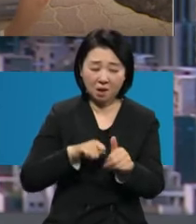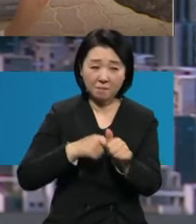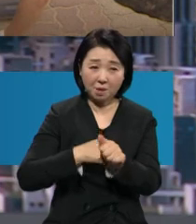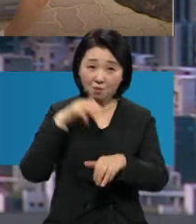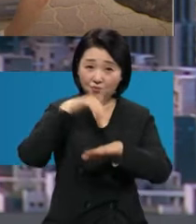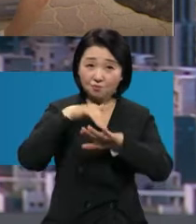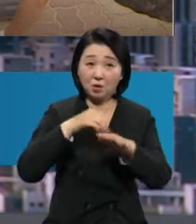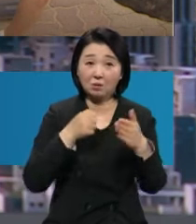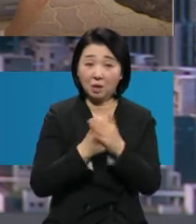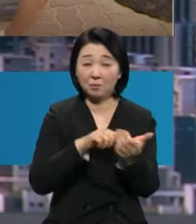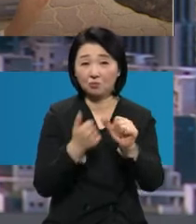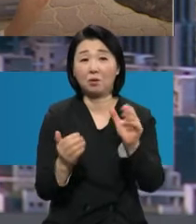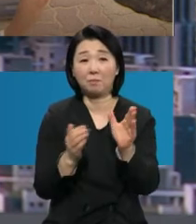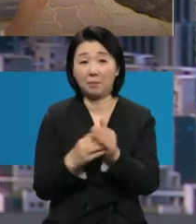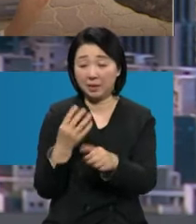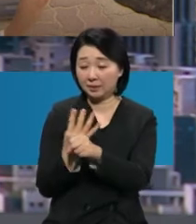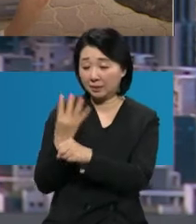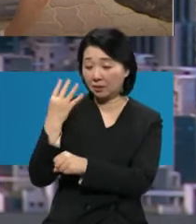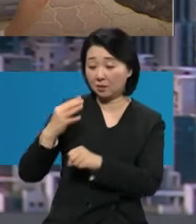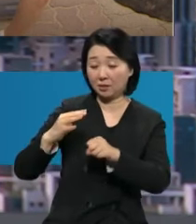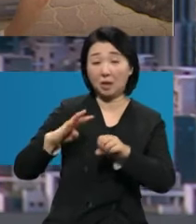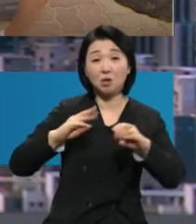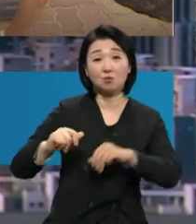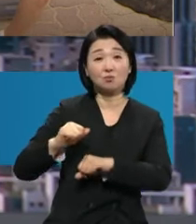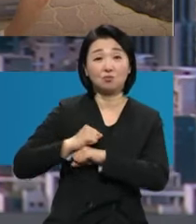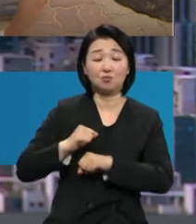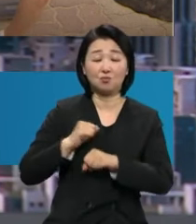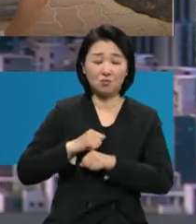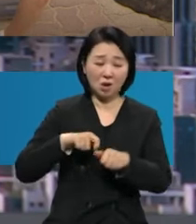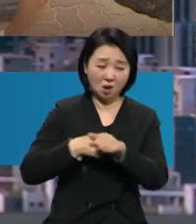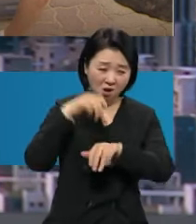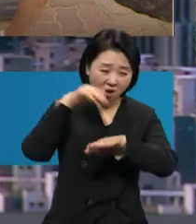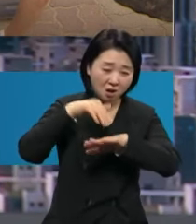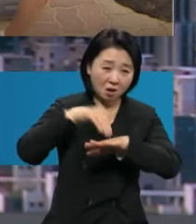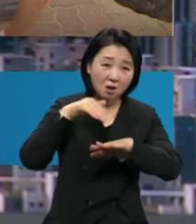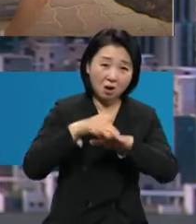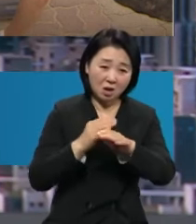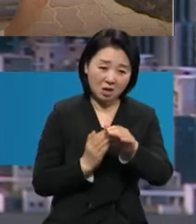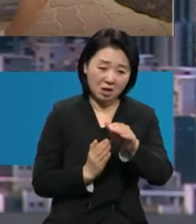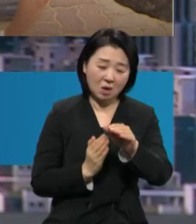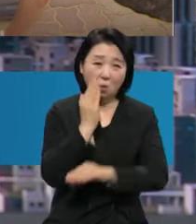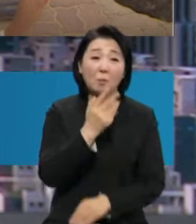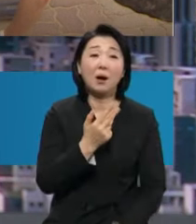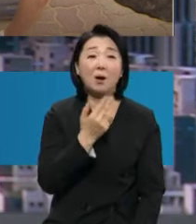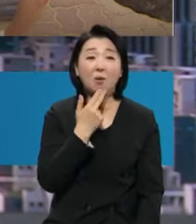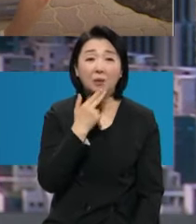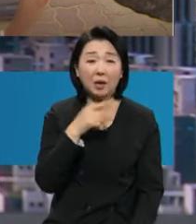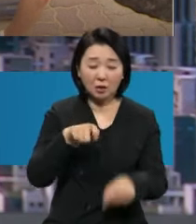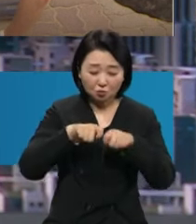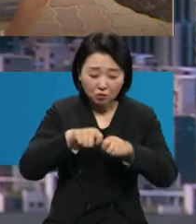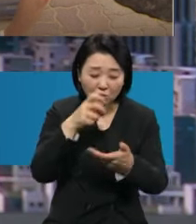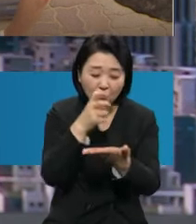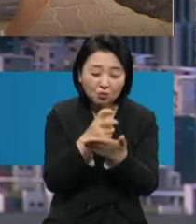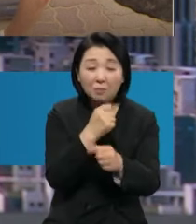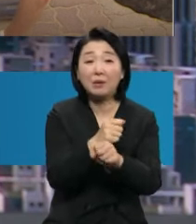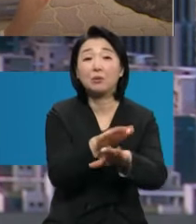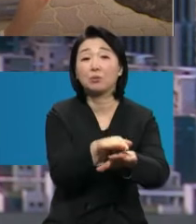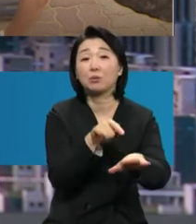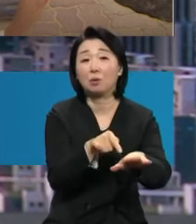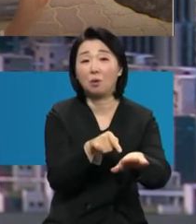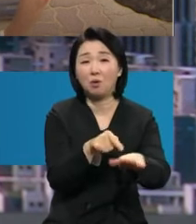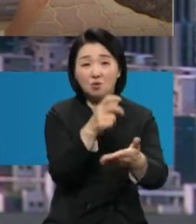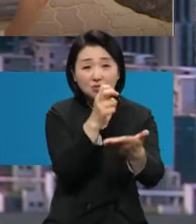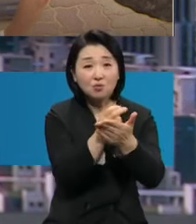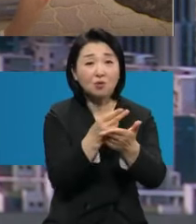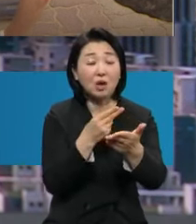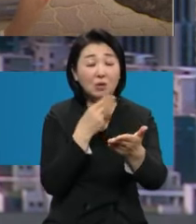내렸습니다. 4년 전 육군은 얼차려가 가혹행위로 이어지지 않도록 이미 구체적으로 규정을 만들어뒀지만